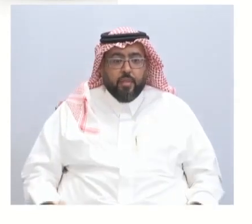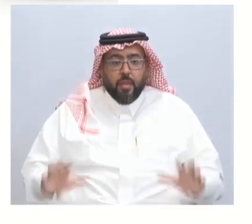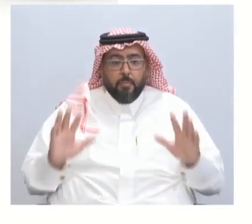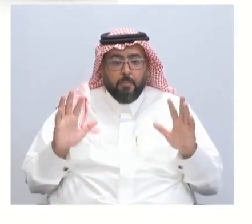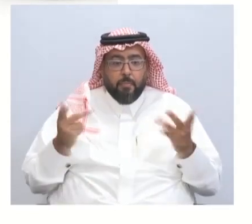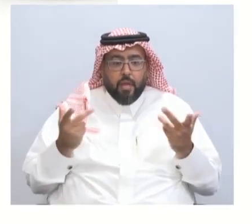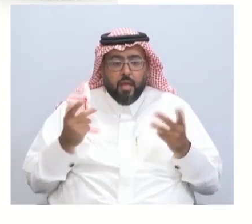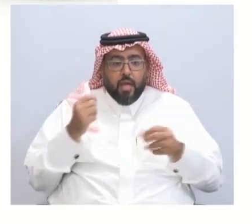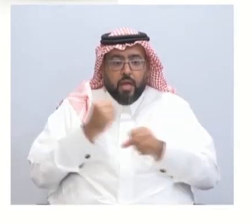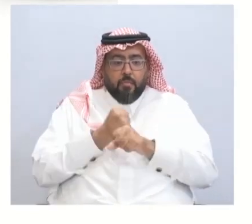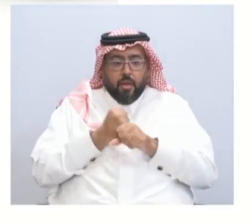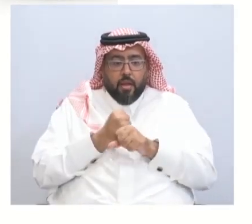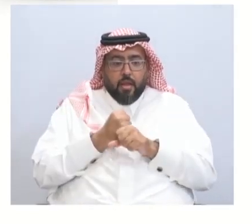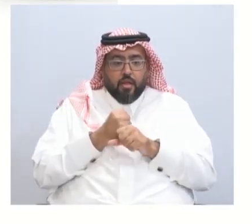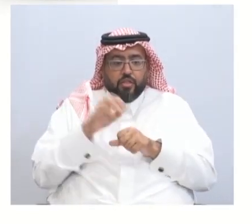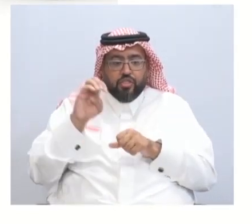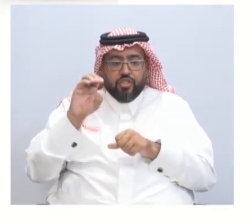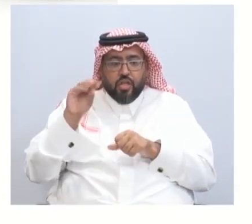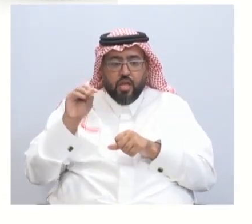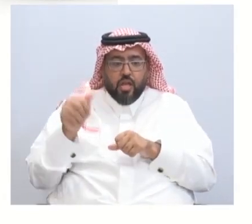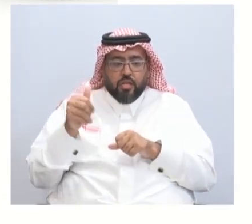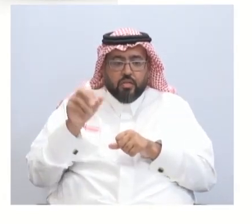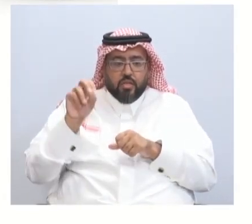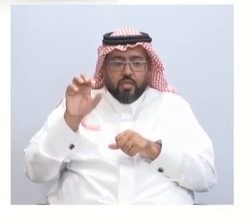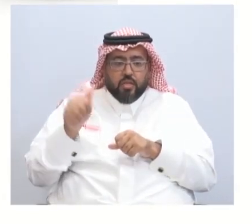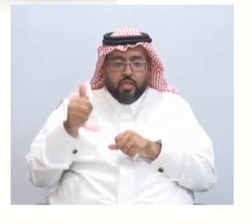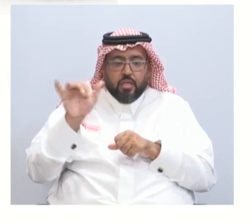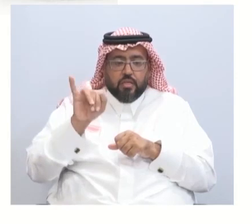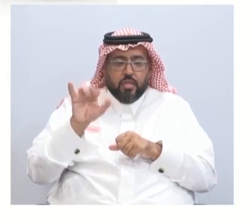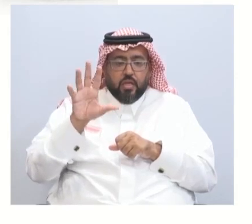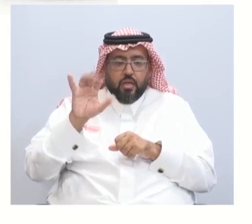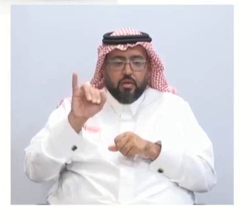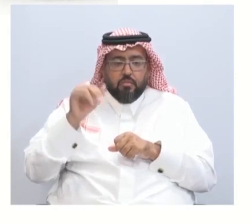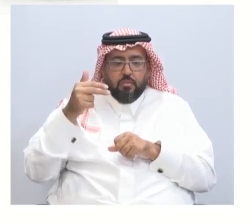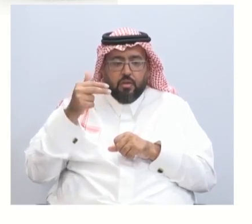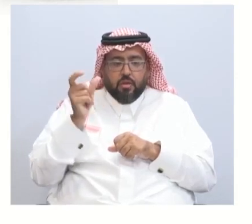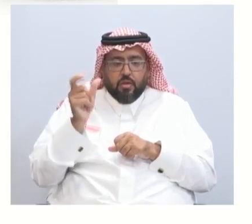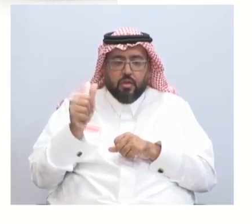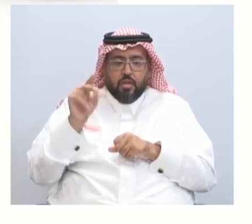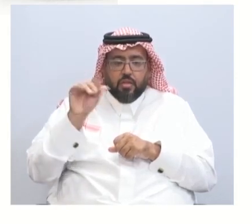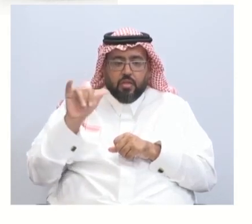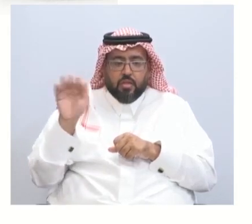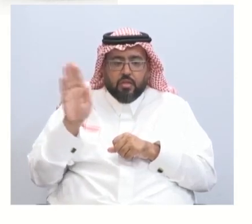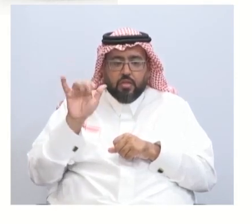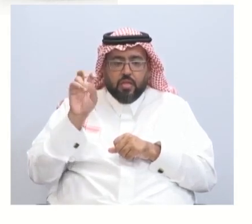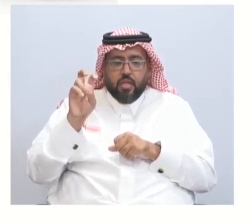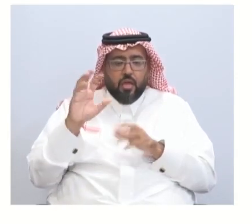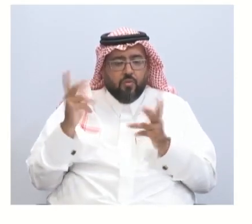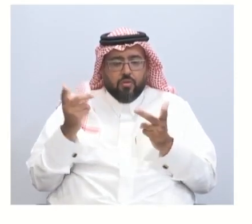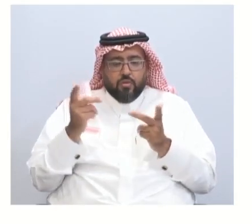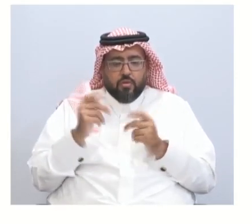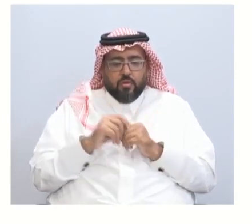ما استعمال جهاز قياس المغناطيسيه الواضح معنا في